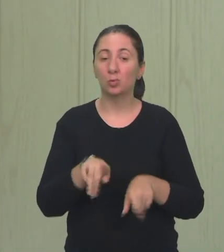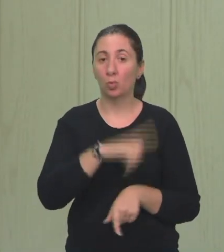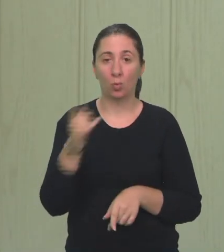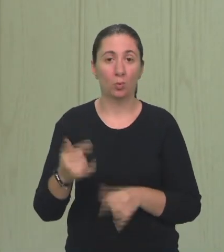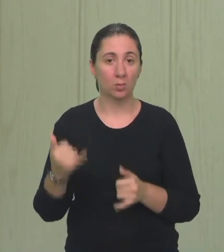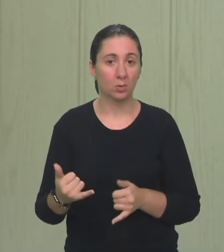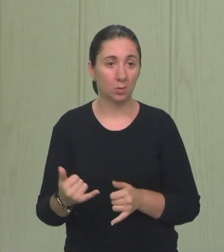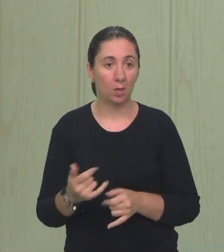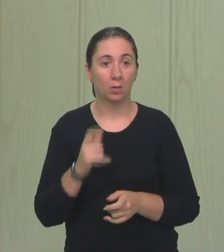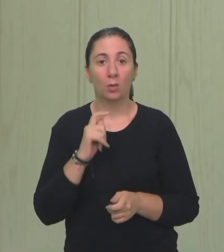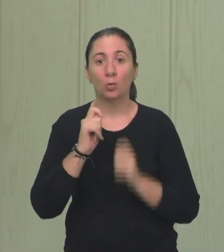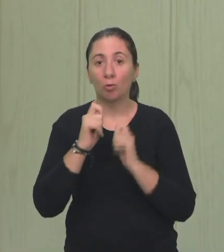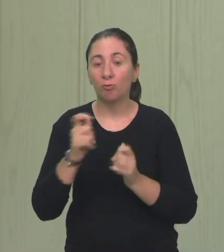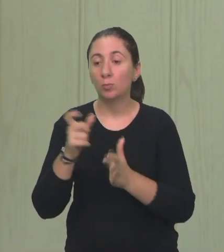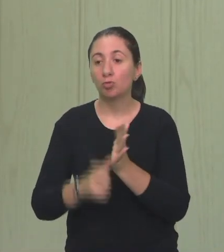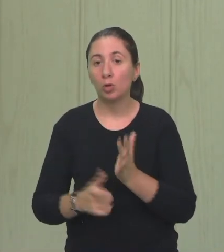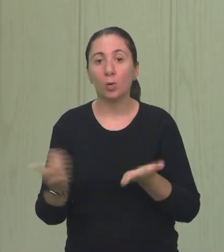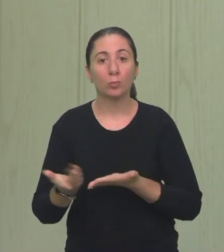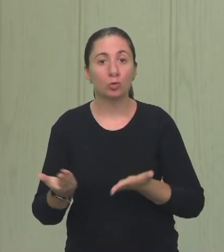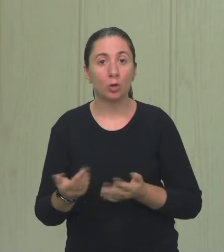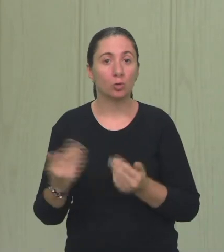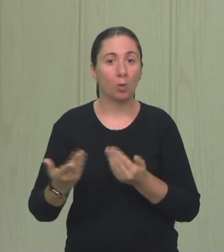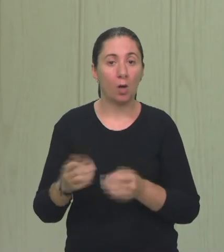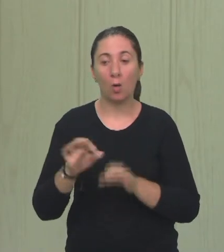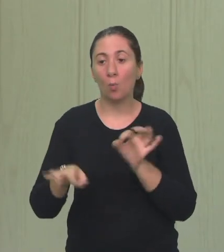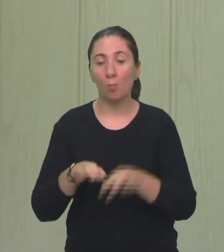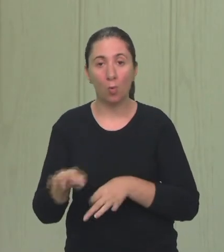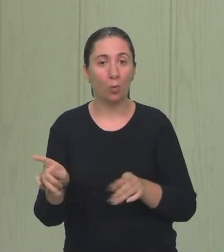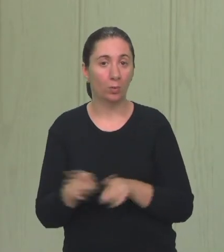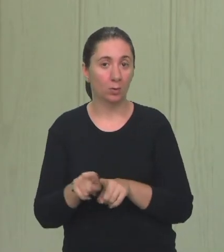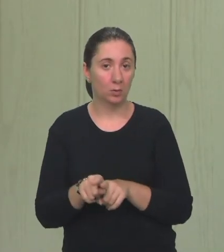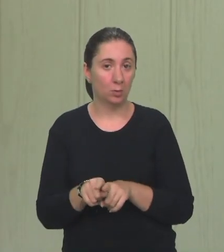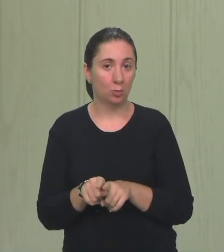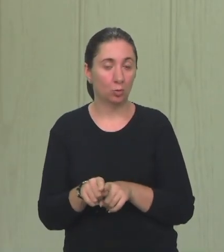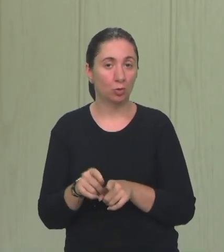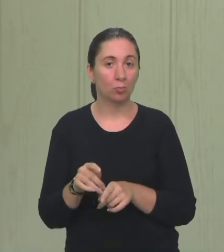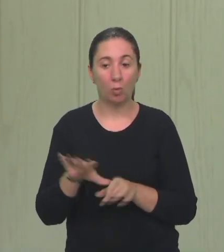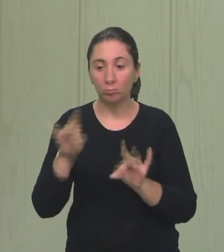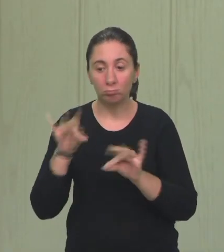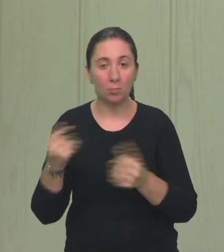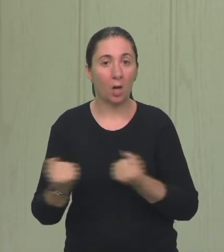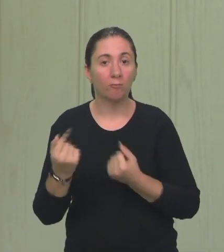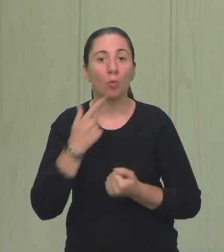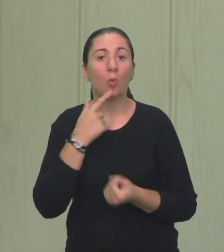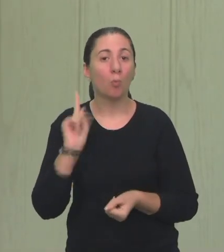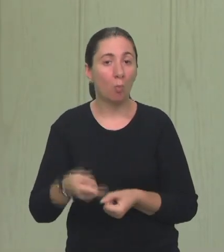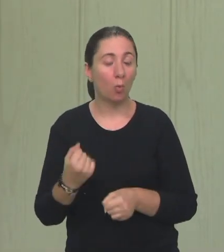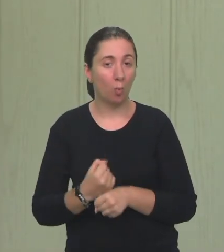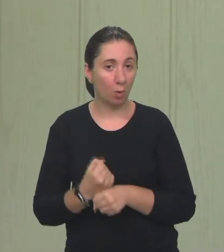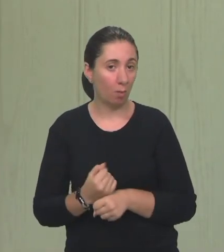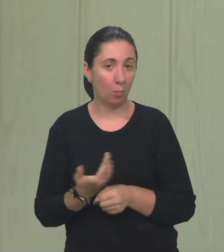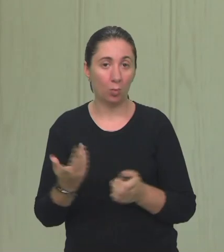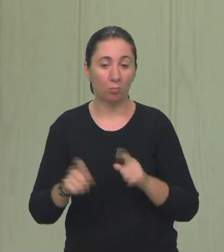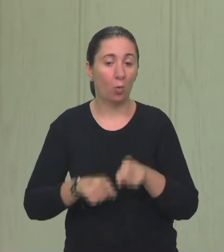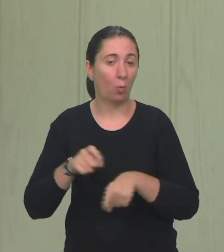u hodu ćemo dogovarati sa našim članovima šta ćemo, normalno po projektima isto određeno ćemo aktivnosti koje moramo odraditi i